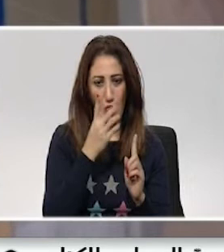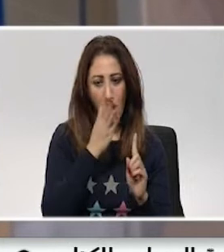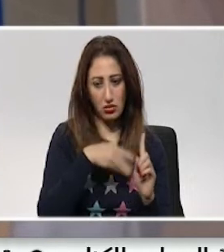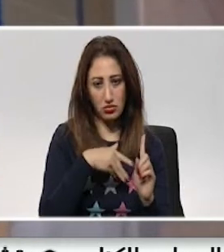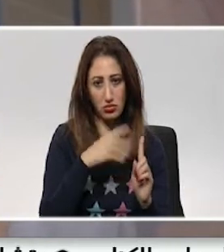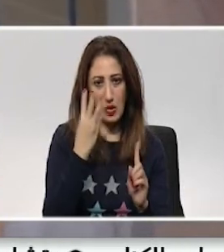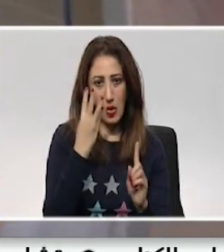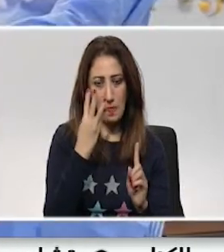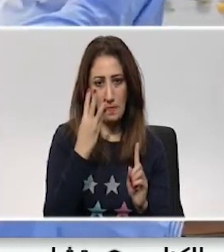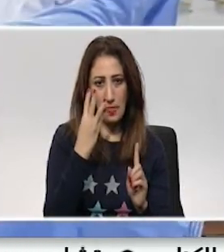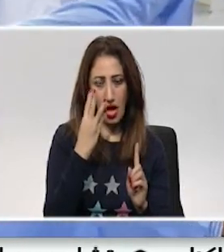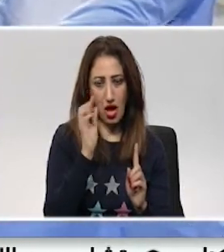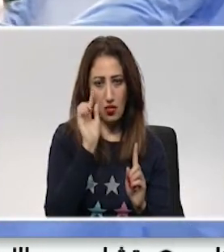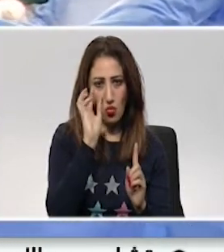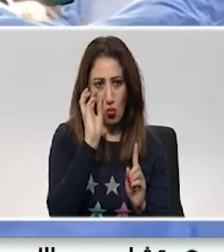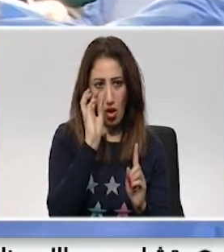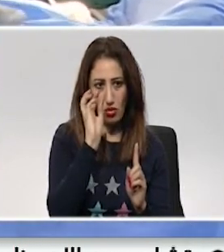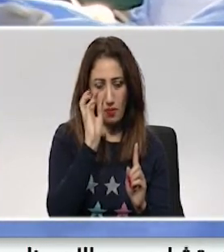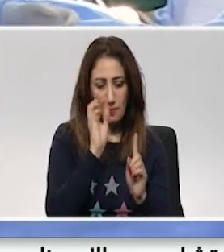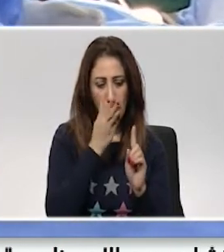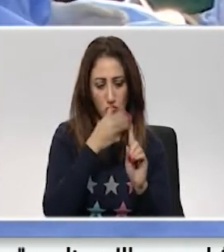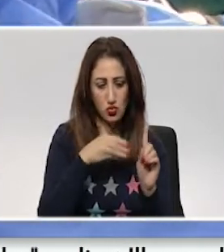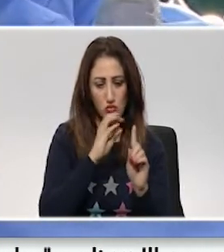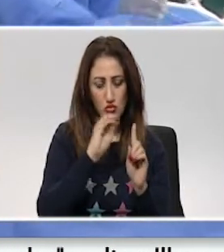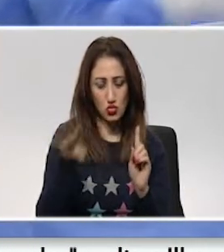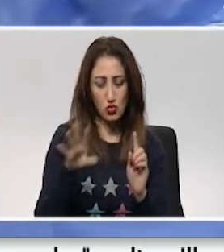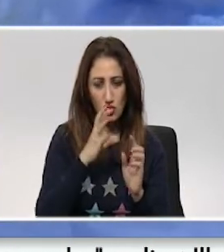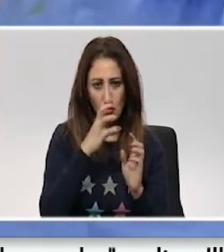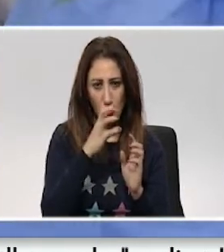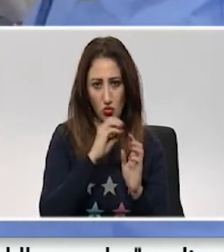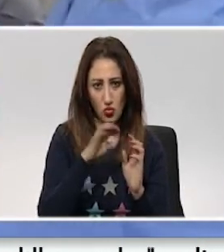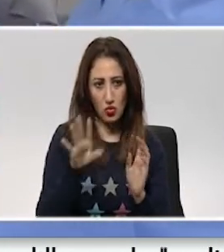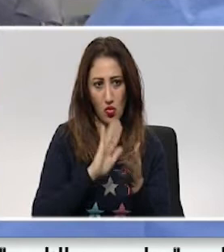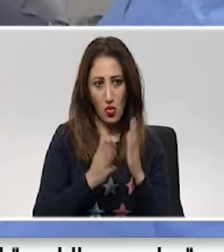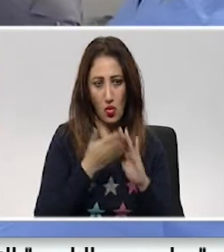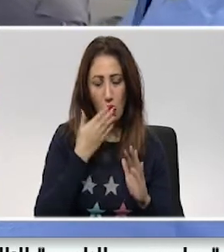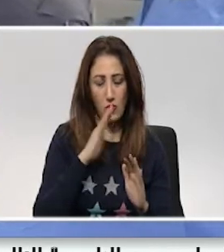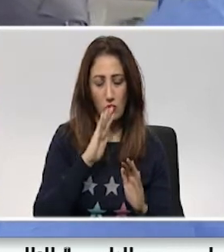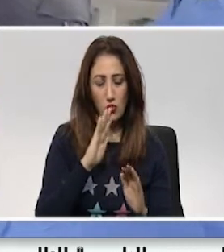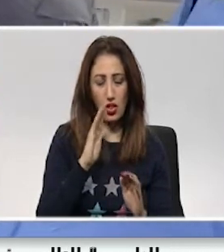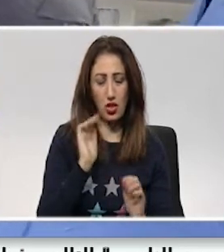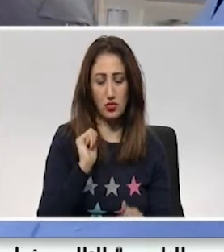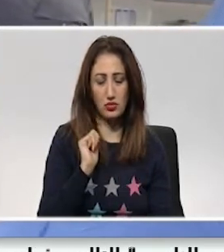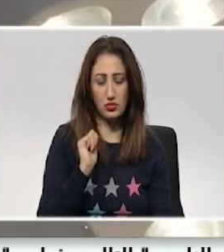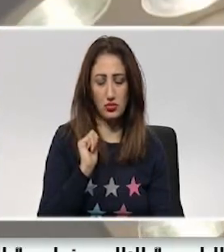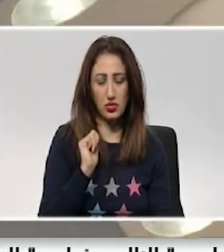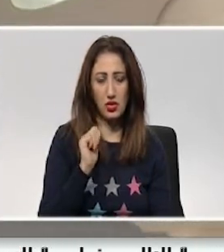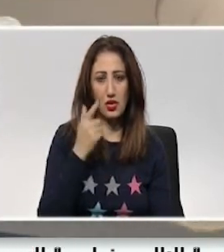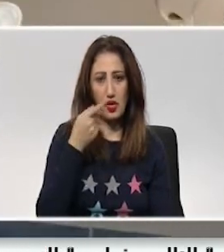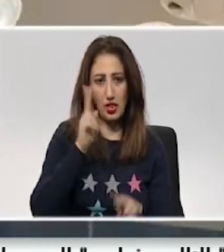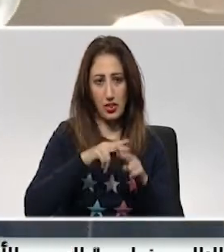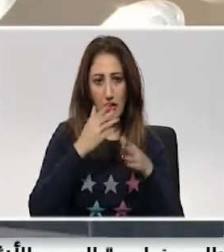4 سنتي. بفضل الله شلنا الورم بحد امان وشلنا الغدد الليمفاوية وعملنا اعادة بناء للثدي،